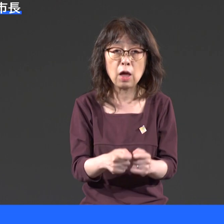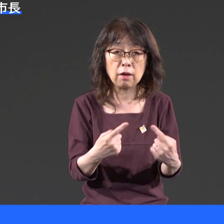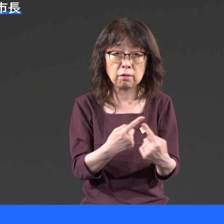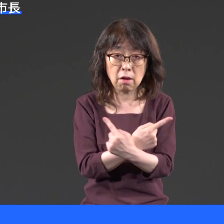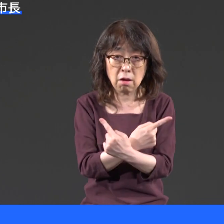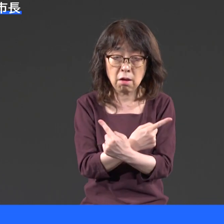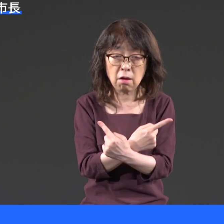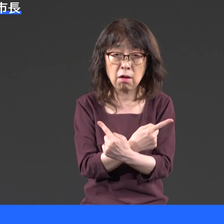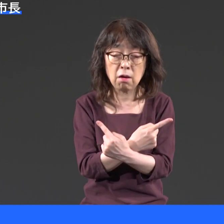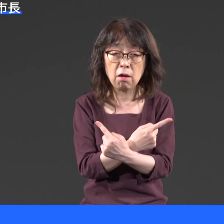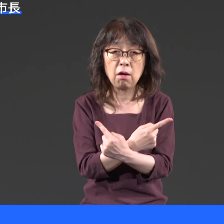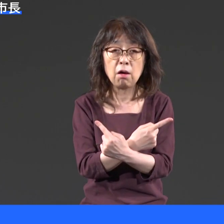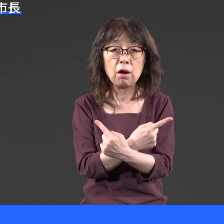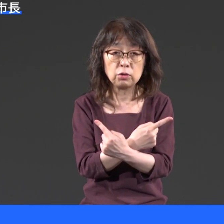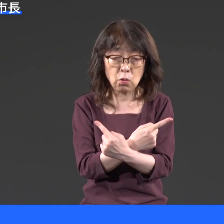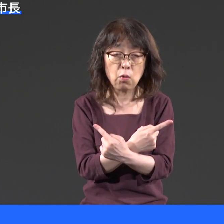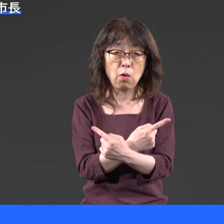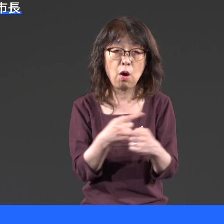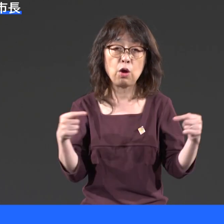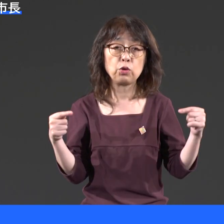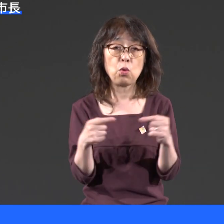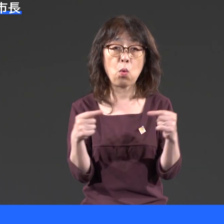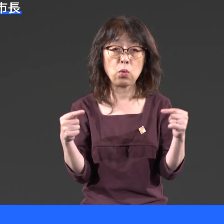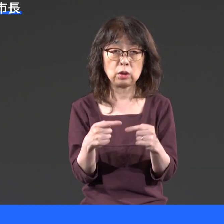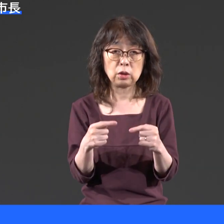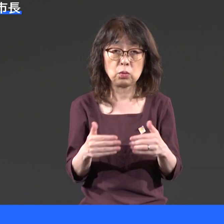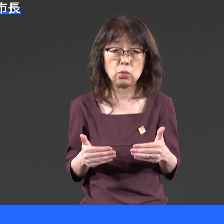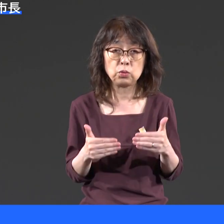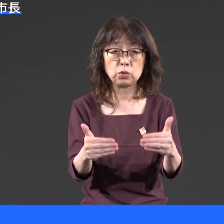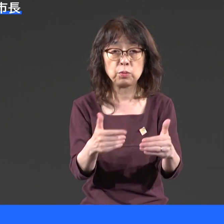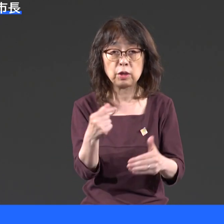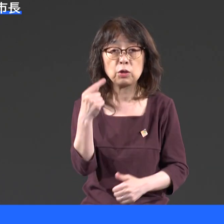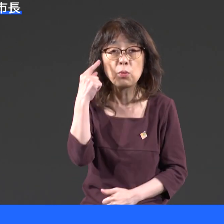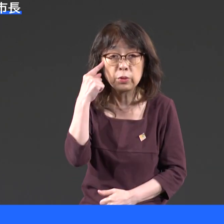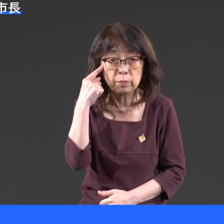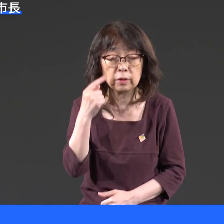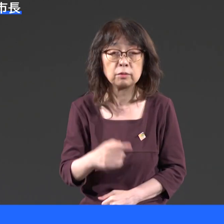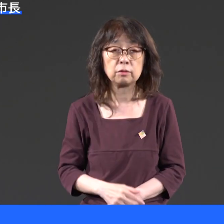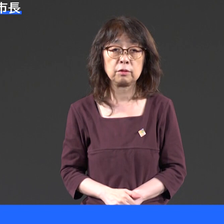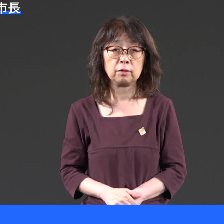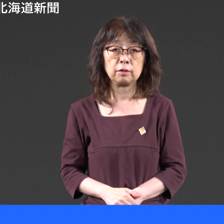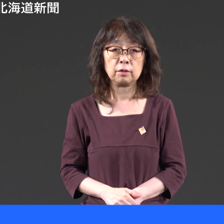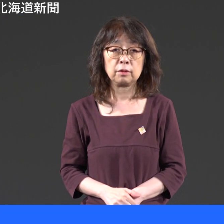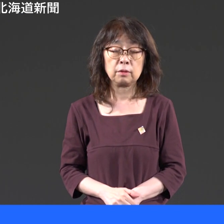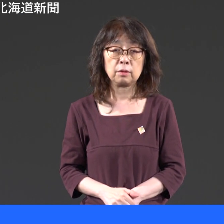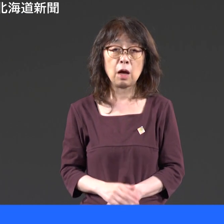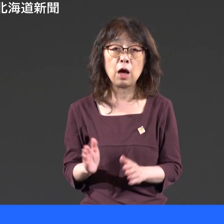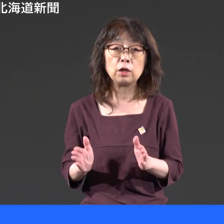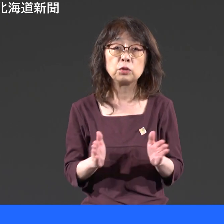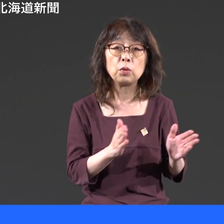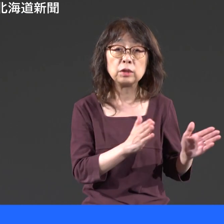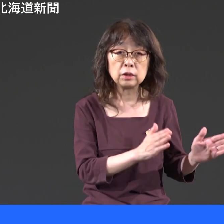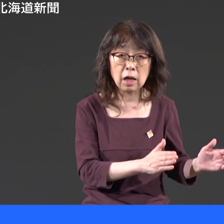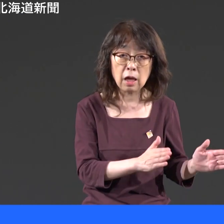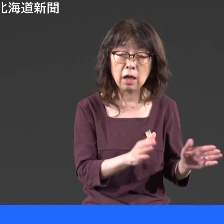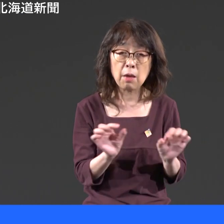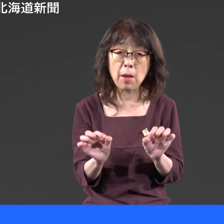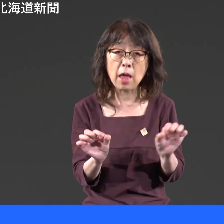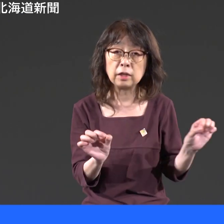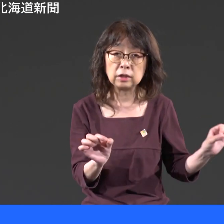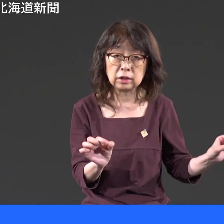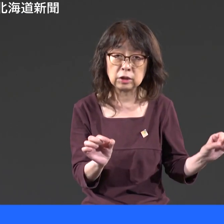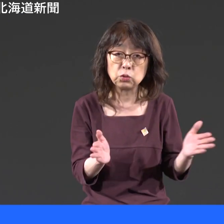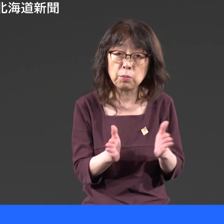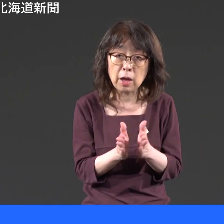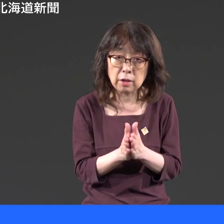くための協議を進めていきたいというふうに思います。 はい、そして、まあ、その延伸含めてですね機能強